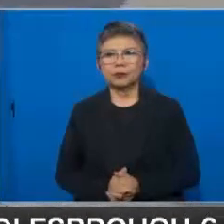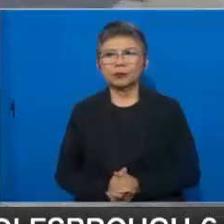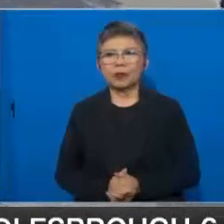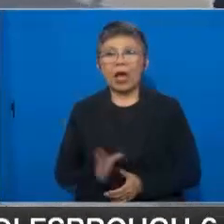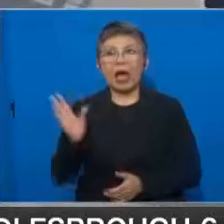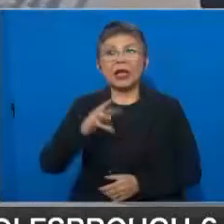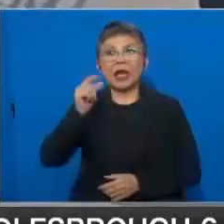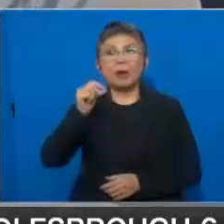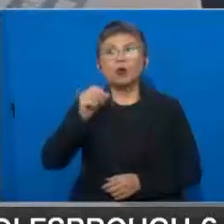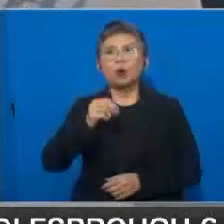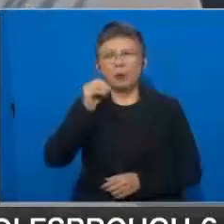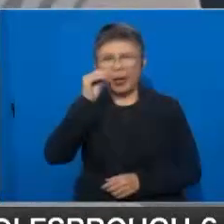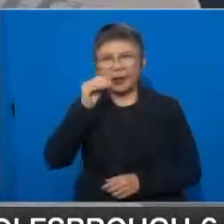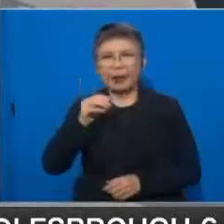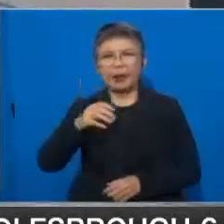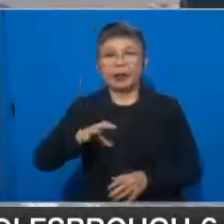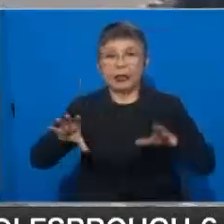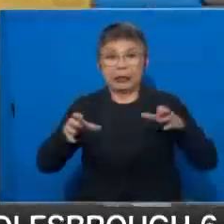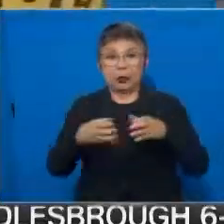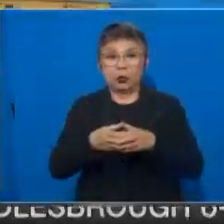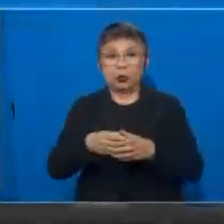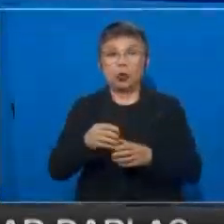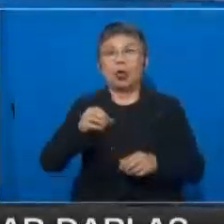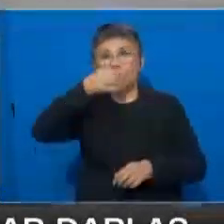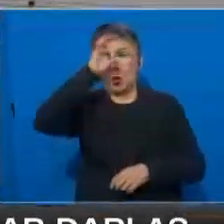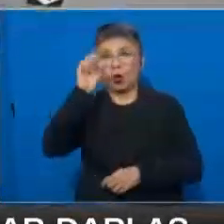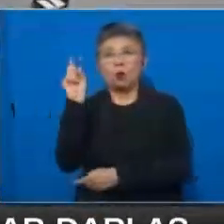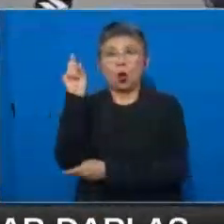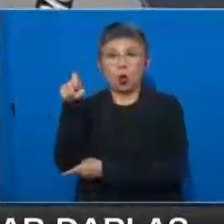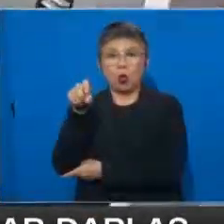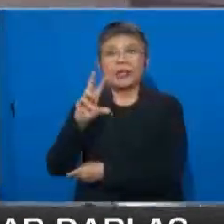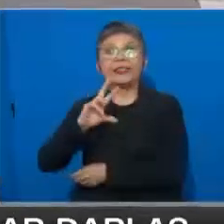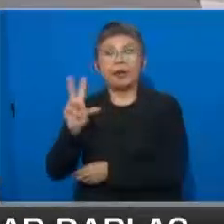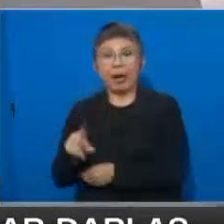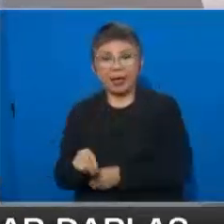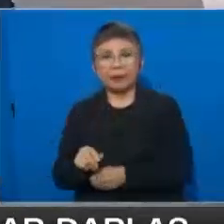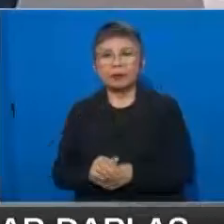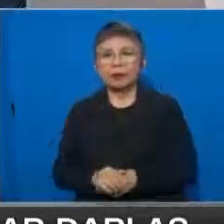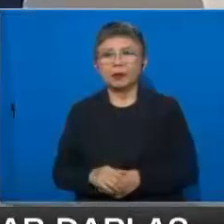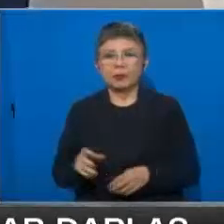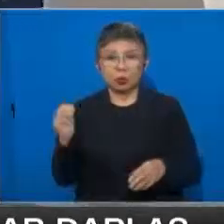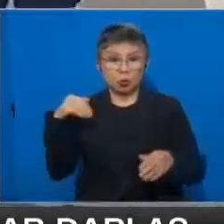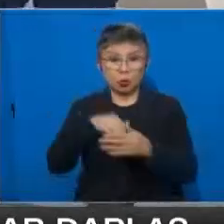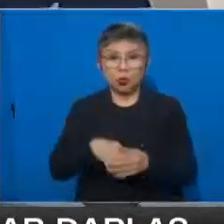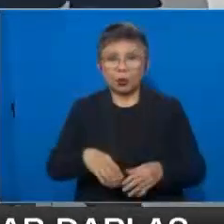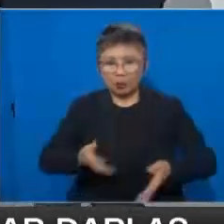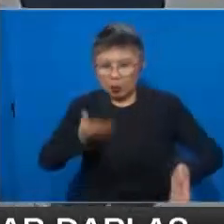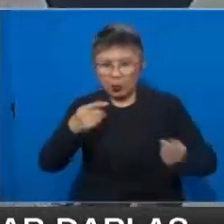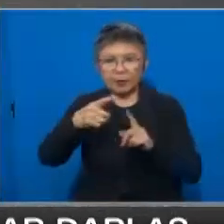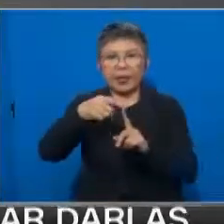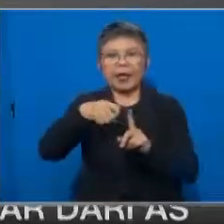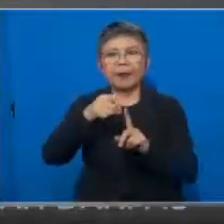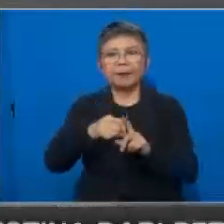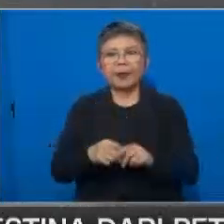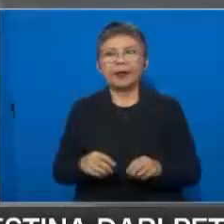Rabu pagi puluhan petugas gabungan dari tim Gakum Satlantas Polres Bogor dan Polda Jabar menerjunkan kendaraan taktis saat melakukan olah TKP lanjutan di